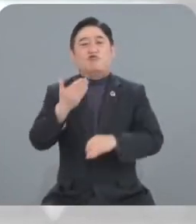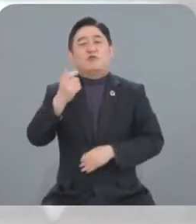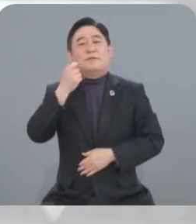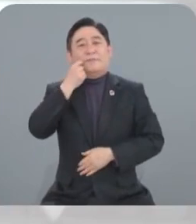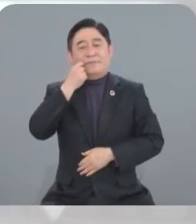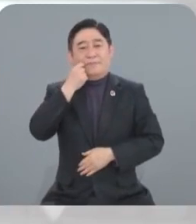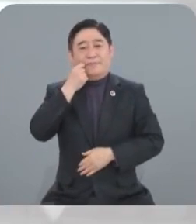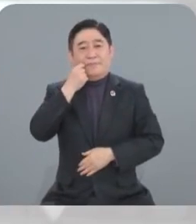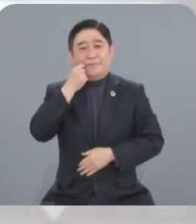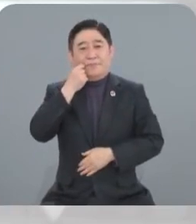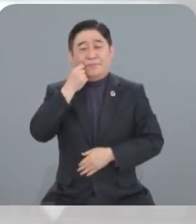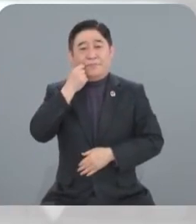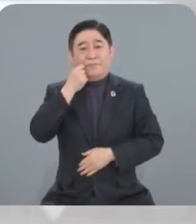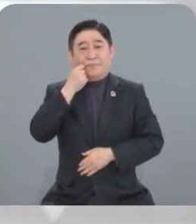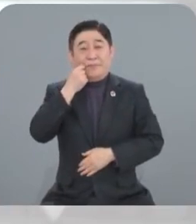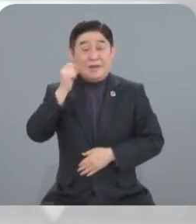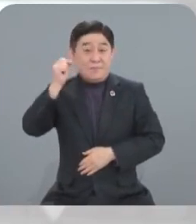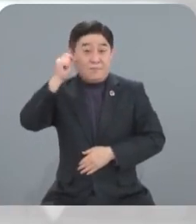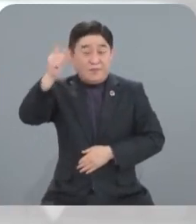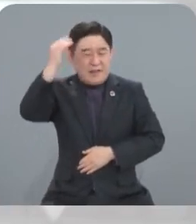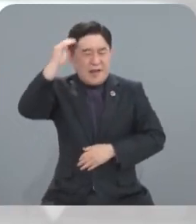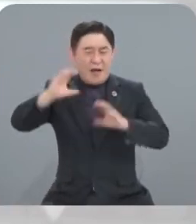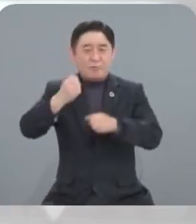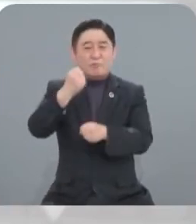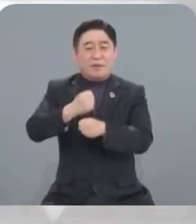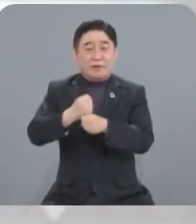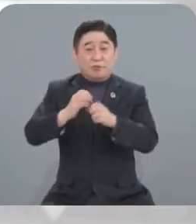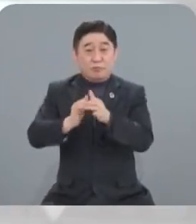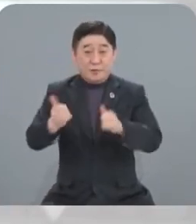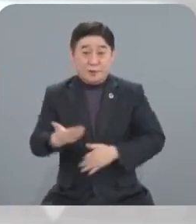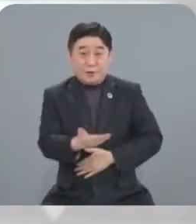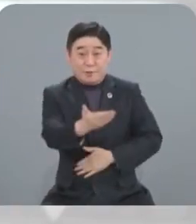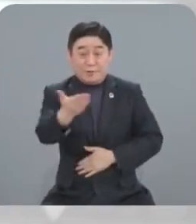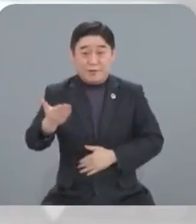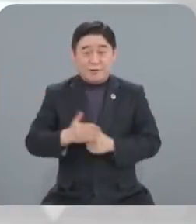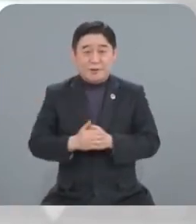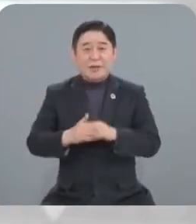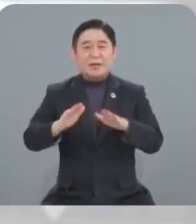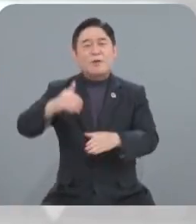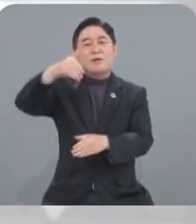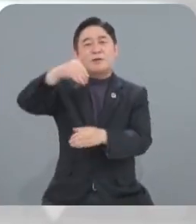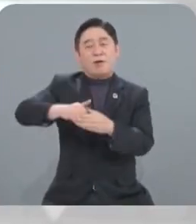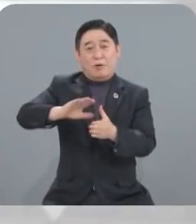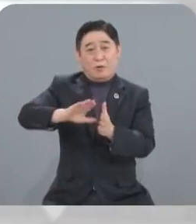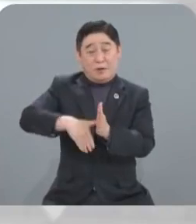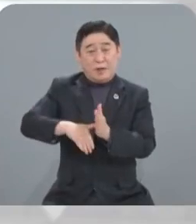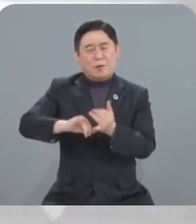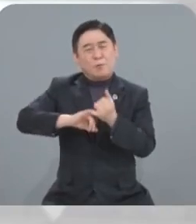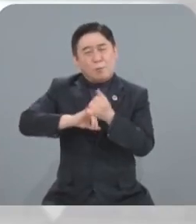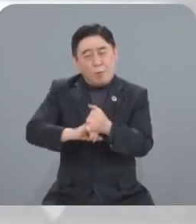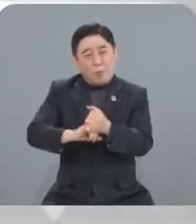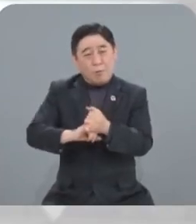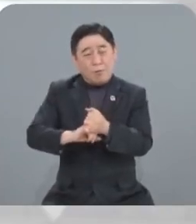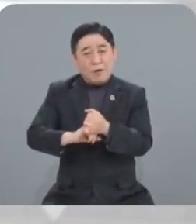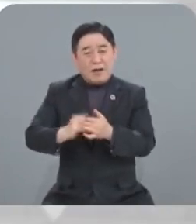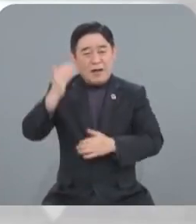없습니다 위대한 대한민국을 만든 국민이 억압은 이번 선거에는 부디